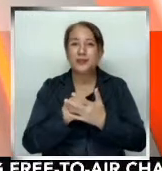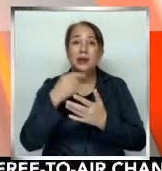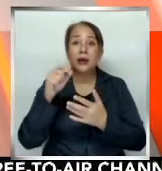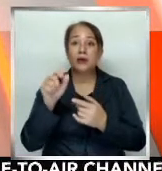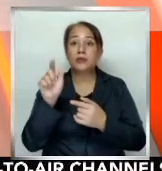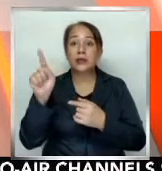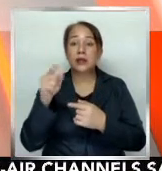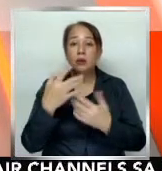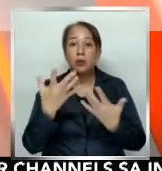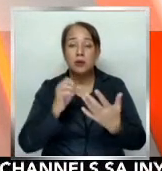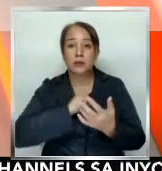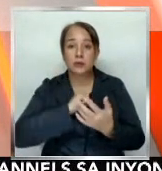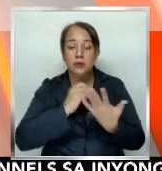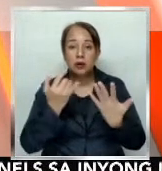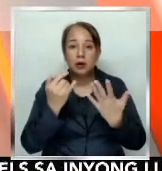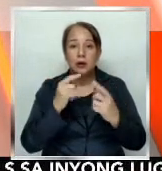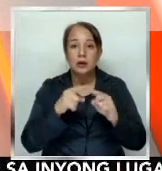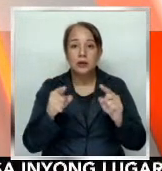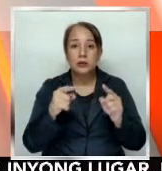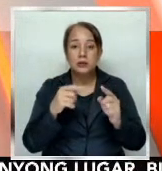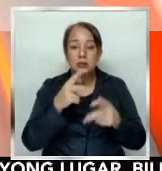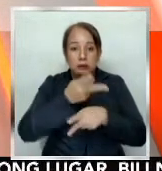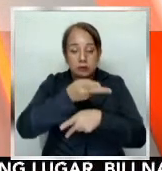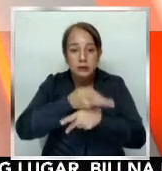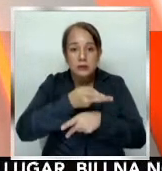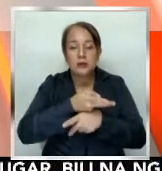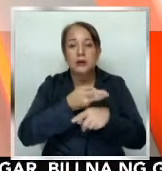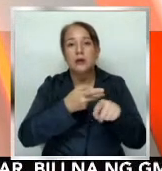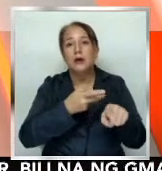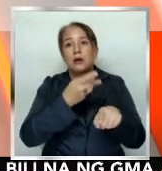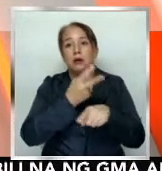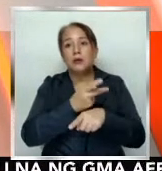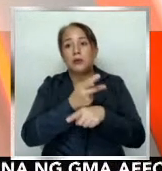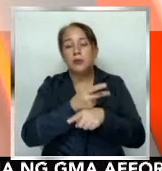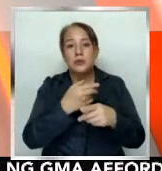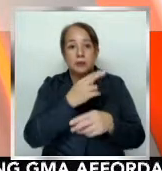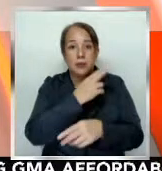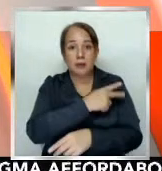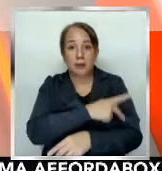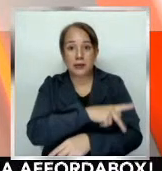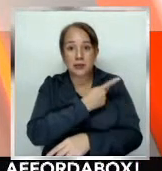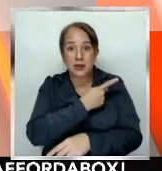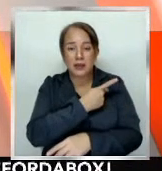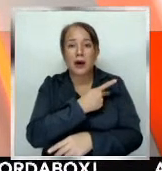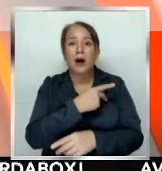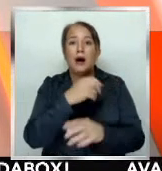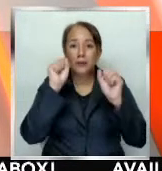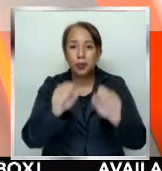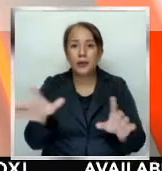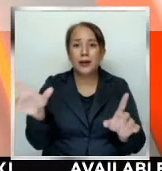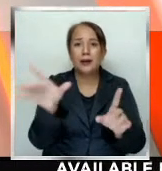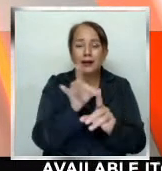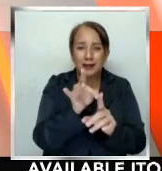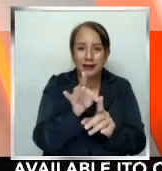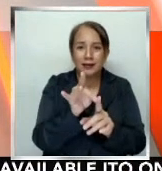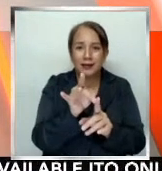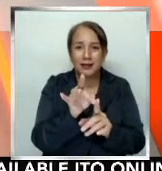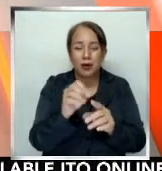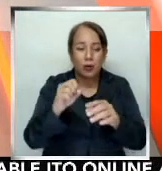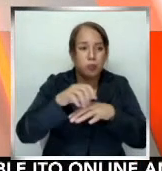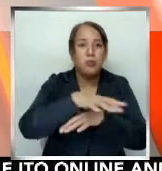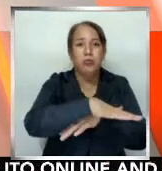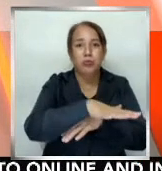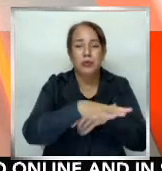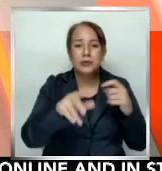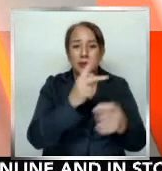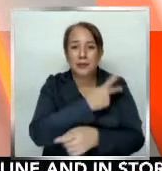asymptomatic, tapos sila ang tumitingin sa mga pasyente, ang likelihood na maipasan, malaki yung possibility na pwede nilang ipasa sa kanilang mga